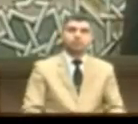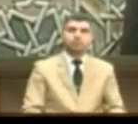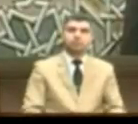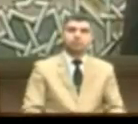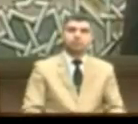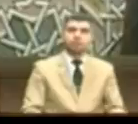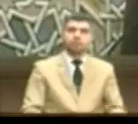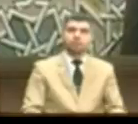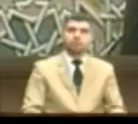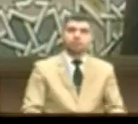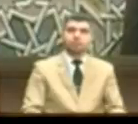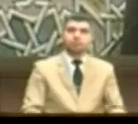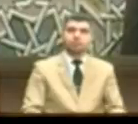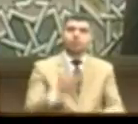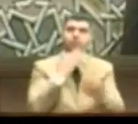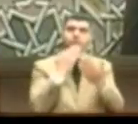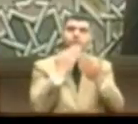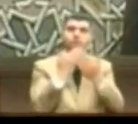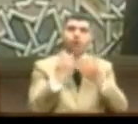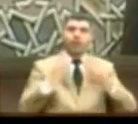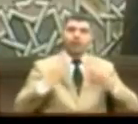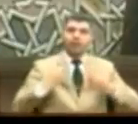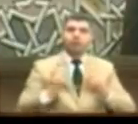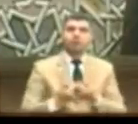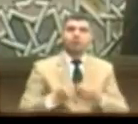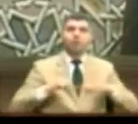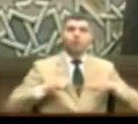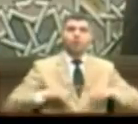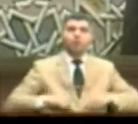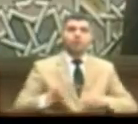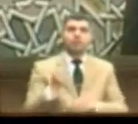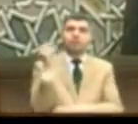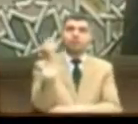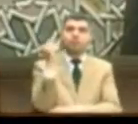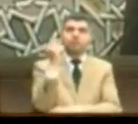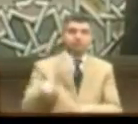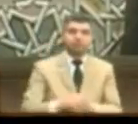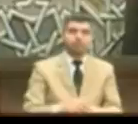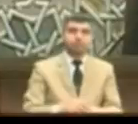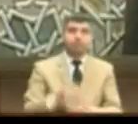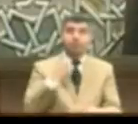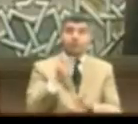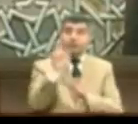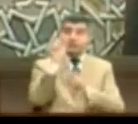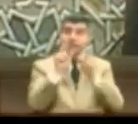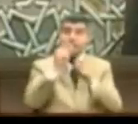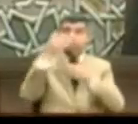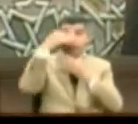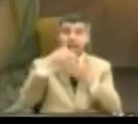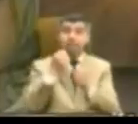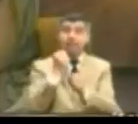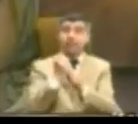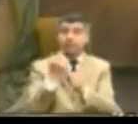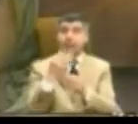تفضل السيدة النائبة المحترمة. شكرا السيد رئيس. السيد الوزير المحترم، المواطنون والمواطنات المغاربة